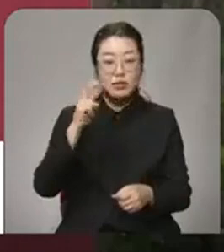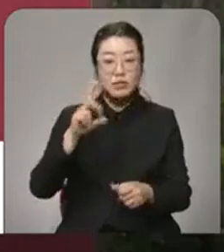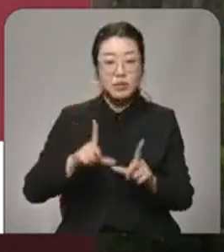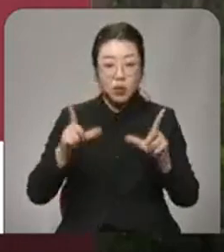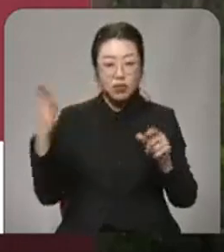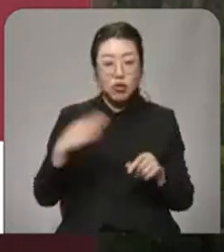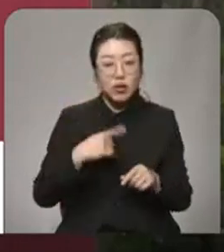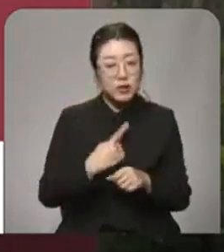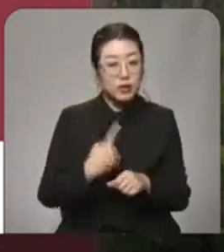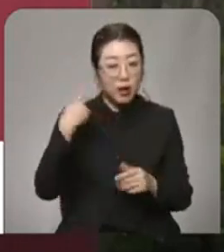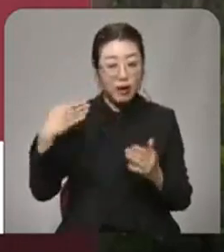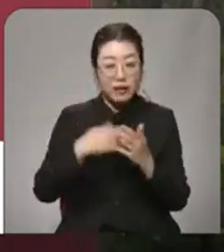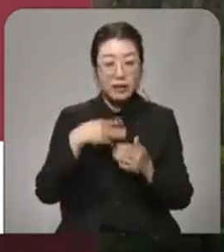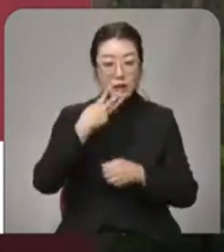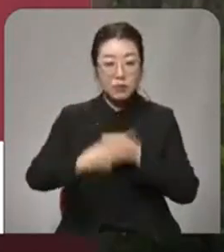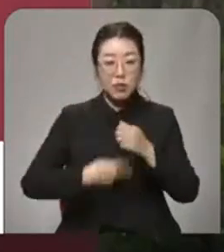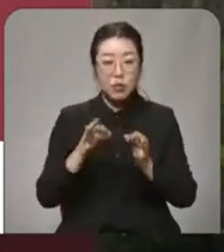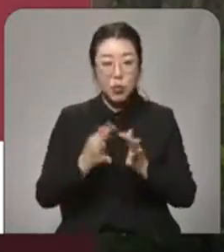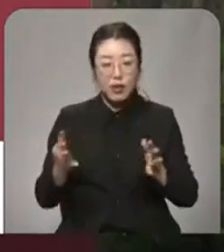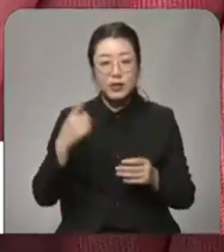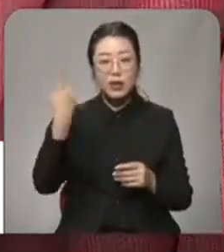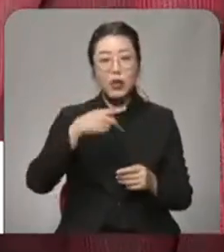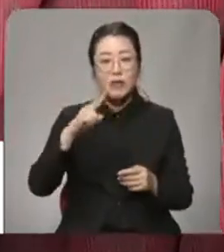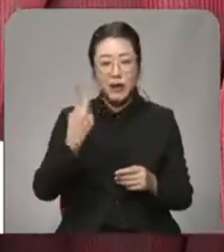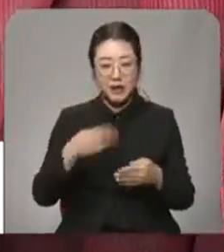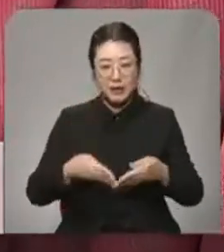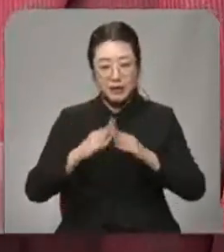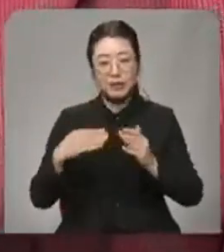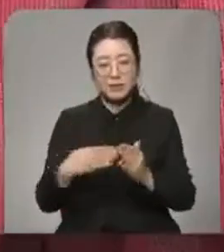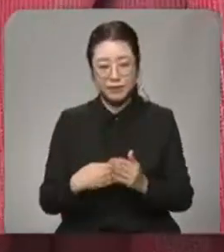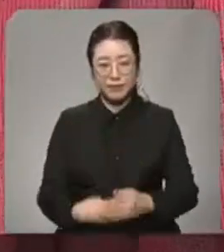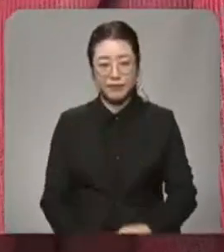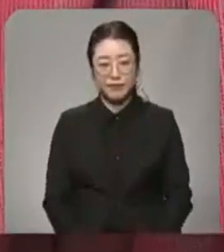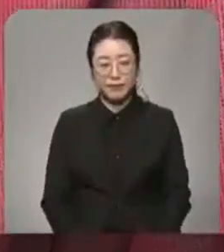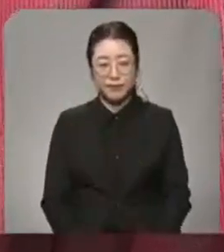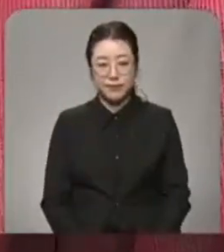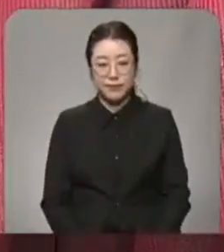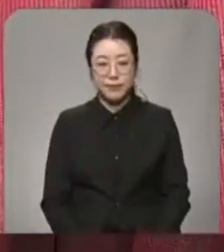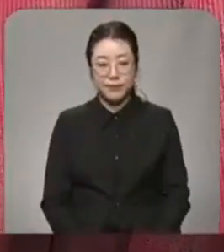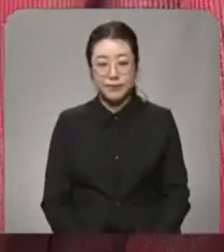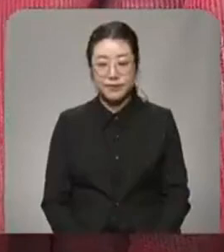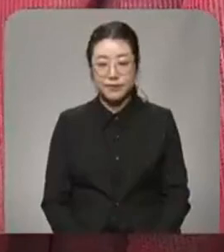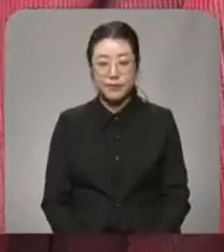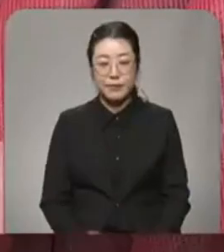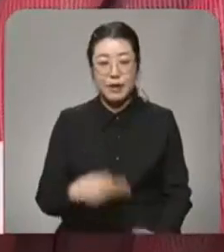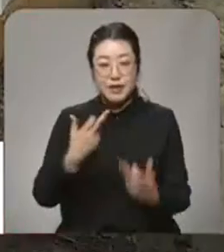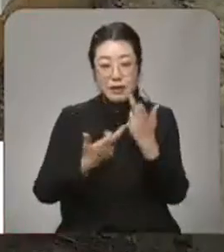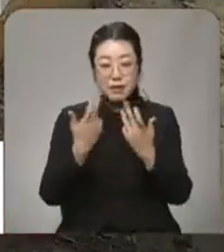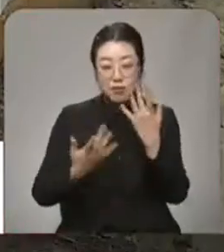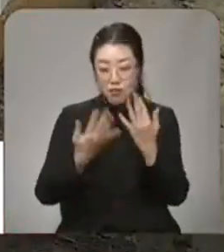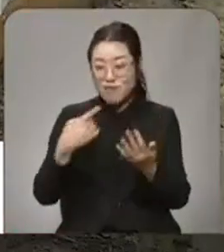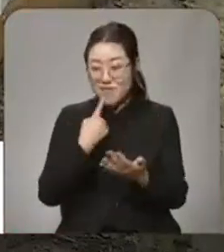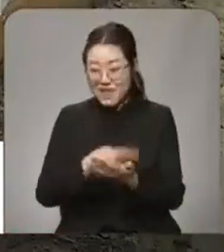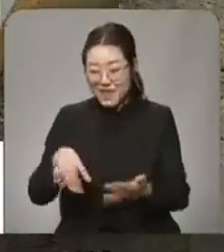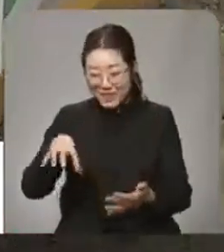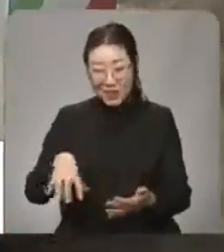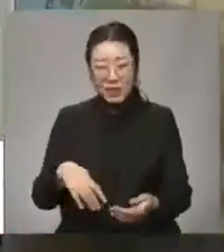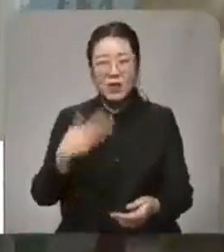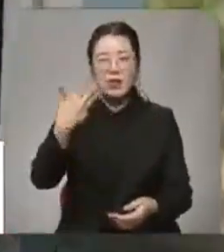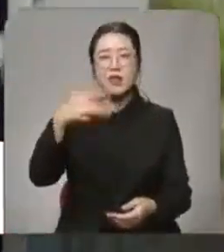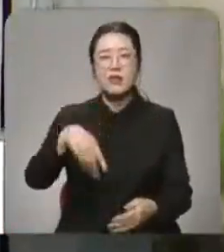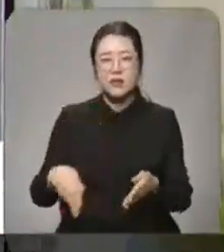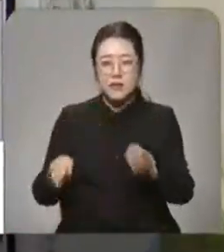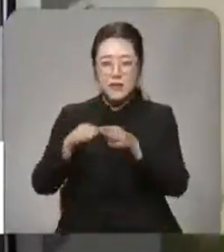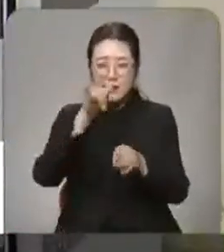3년 동안 비상소화장치 1,200여 개를 곳곳에 설치했습니다. 이번 산불 발생 지역에도 모두 8곳이